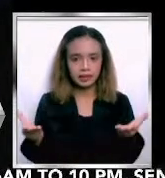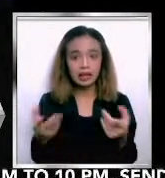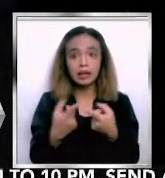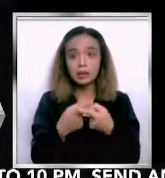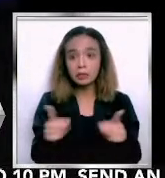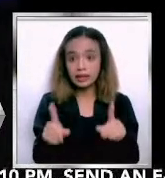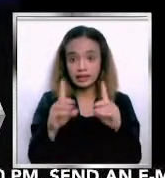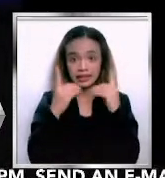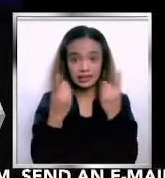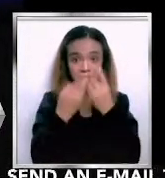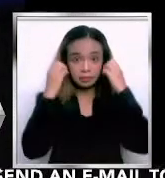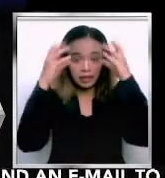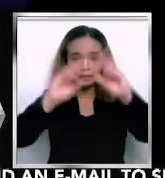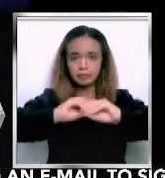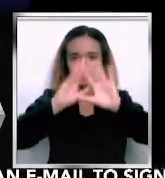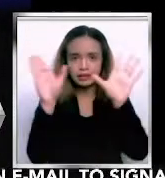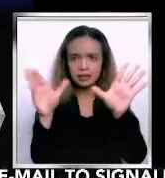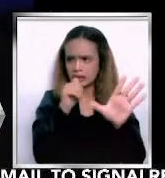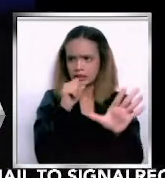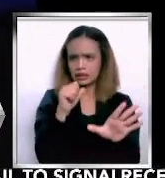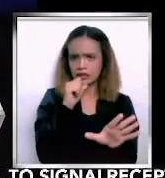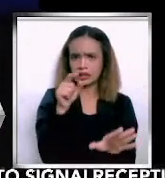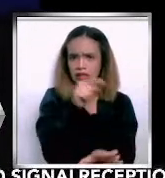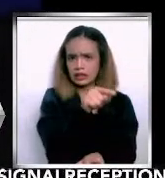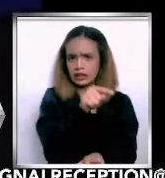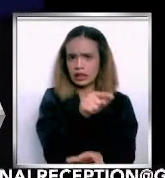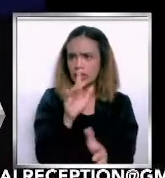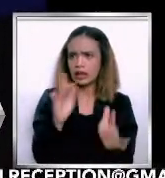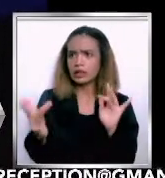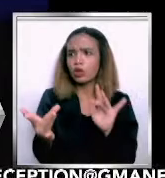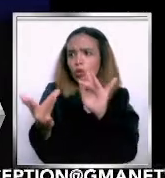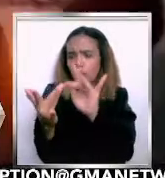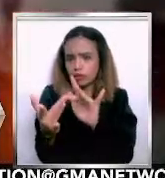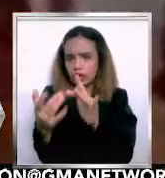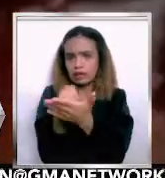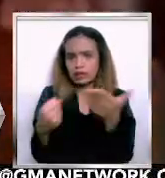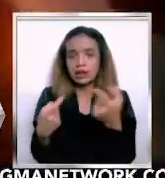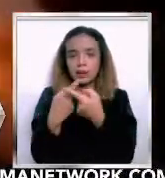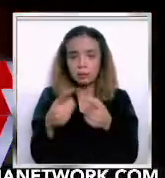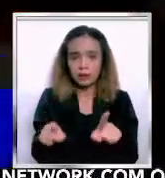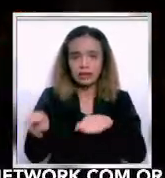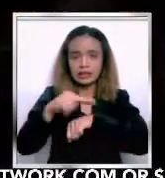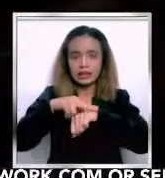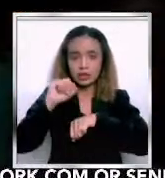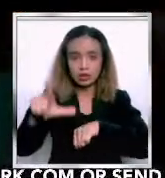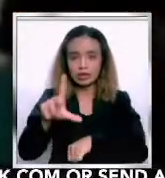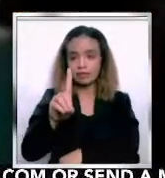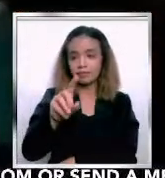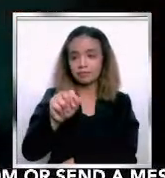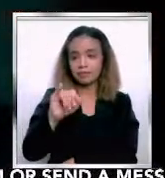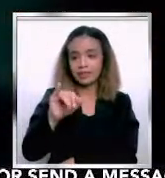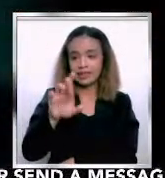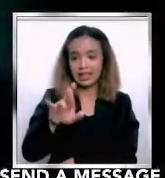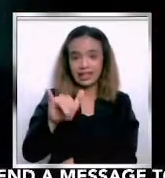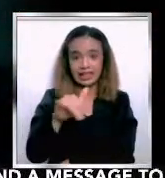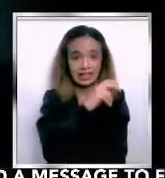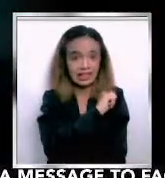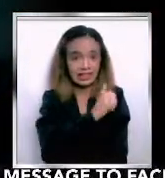DepEd, hindi sila ang nakipagkontrata sa supplier kundi ang National Dairy Authority, alinsunod daw sa